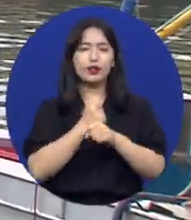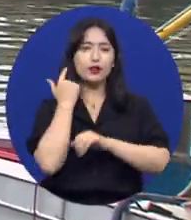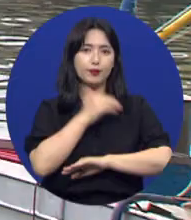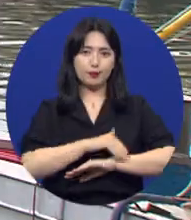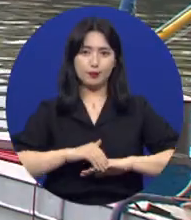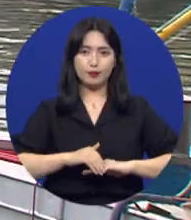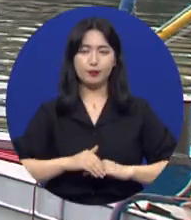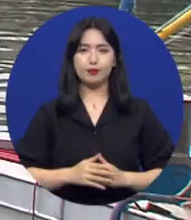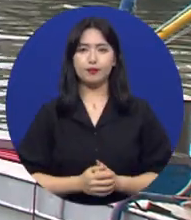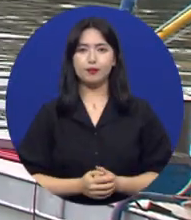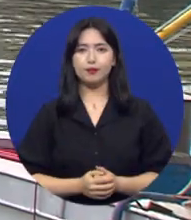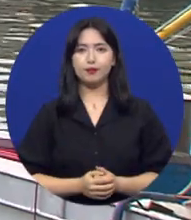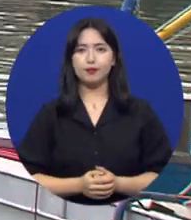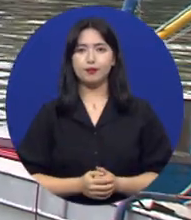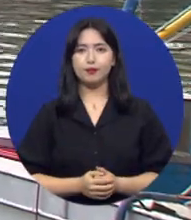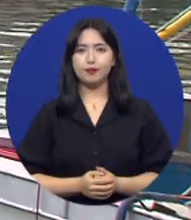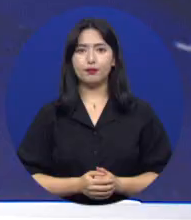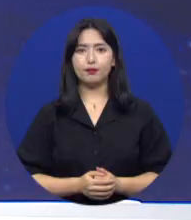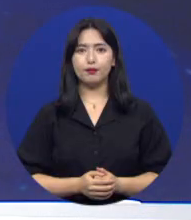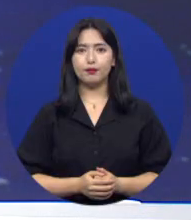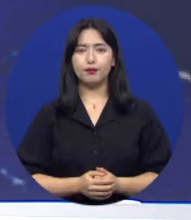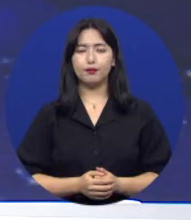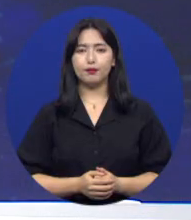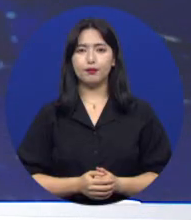mbc 뉴스 이 따끔 입니다